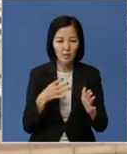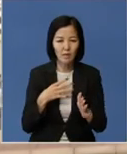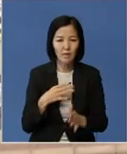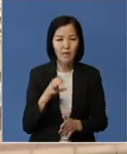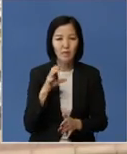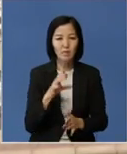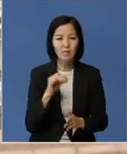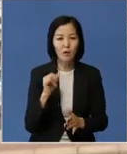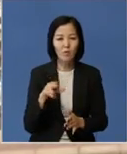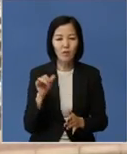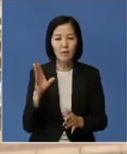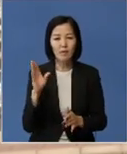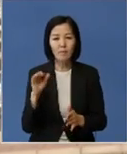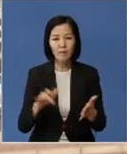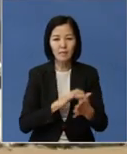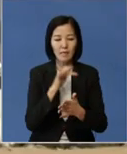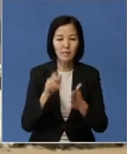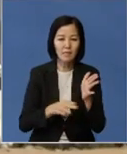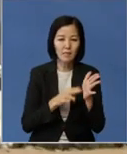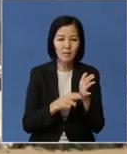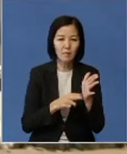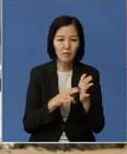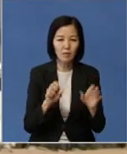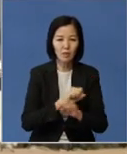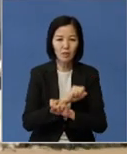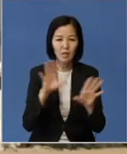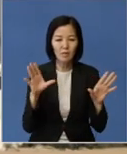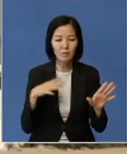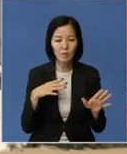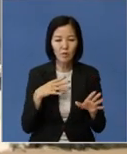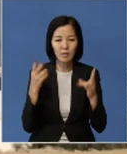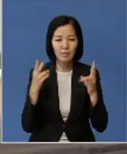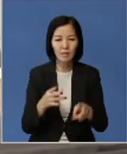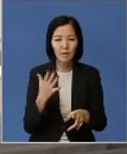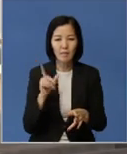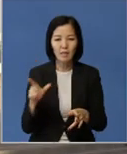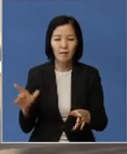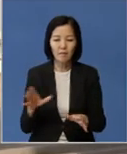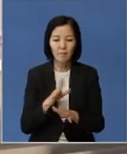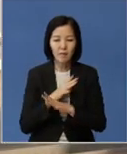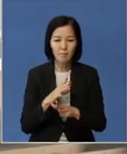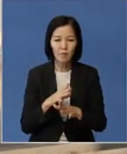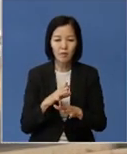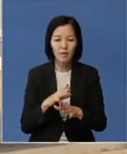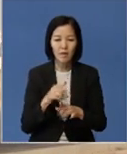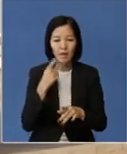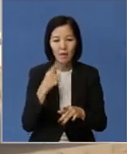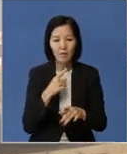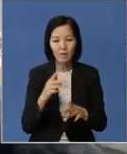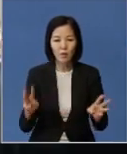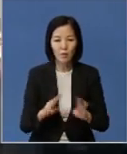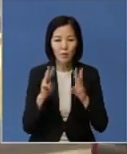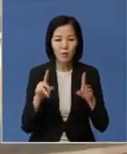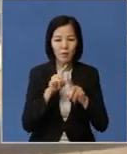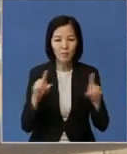Сауд Арабиясының Джидда қаласындағы теміржол станциясында жарылыс болып, салдарынан 5 адам зардап шекті. Мамандардың айтуынша, өрт